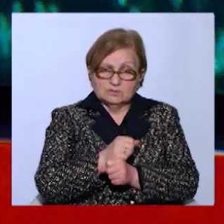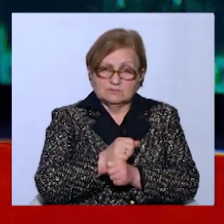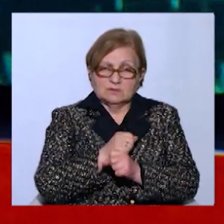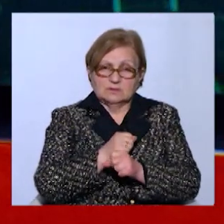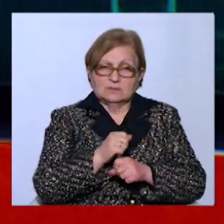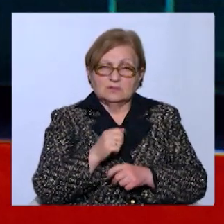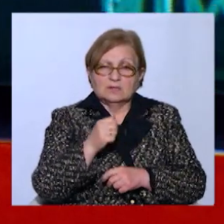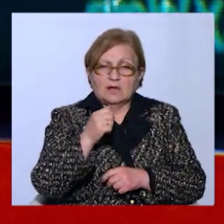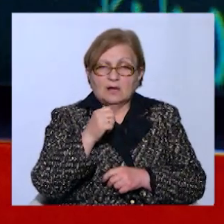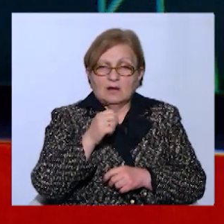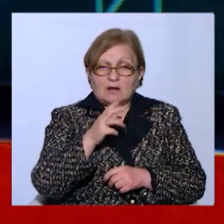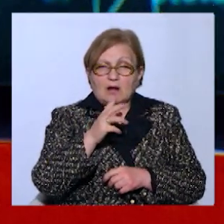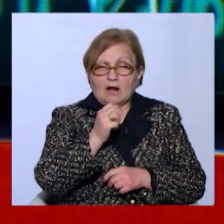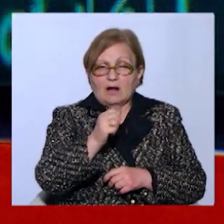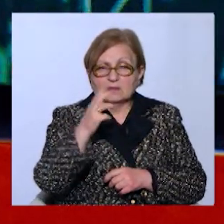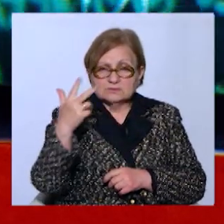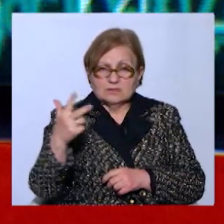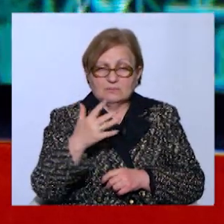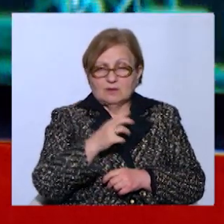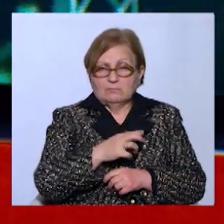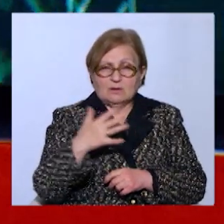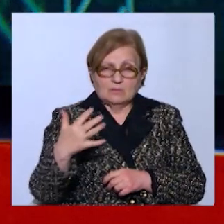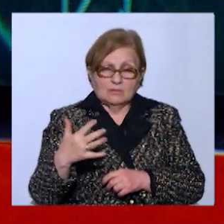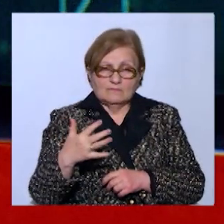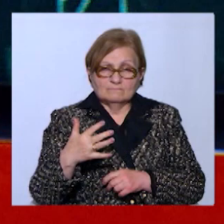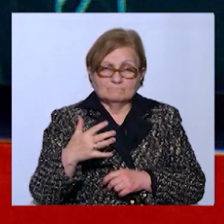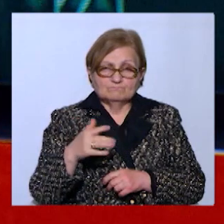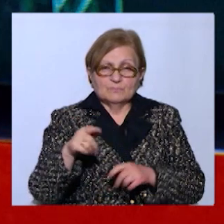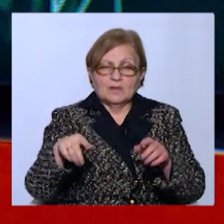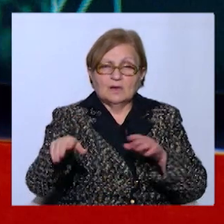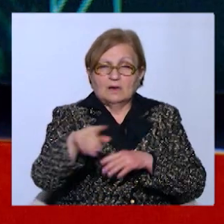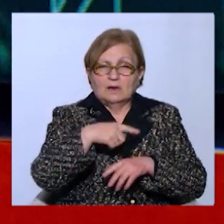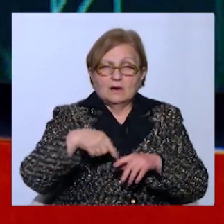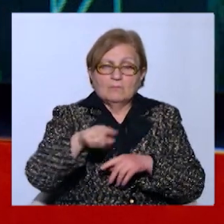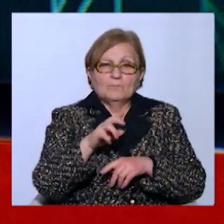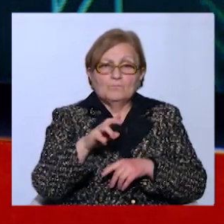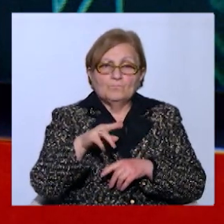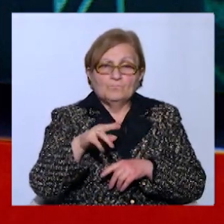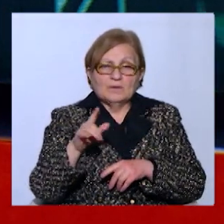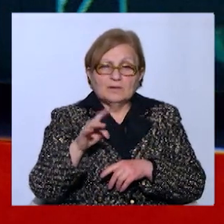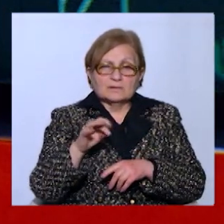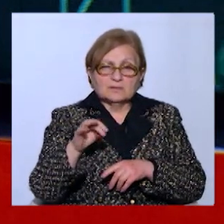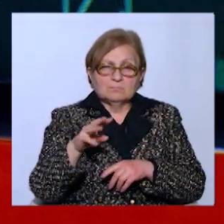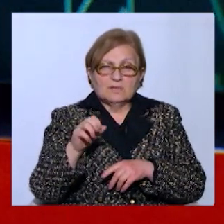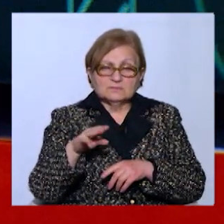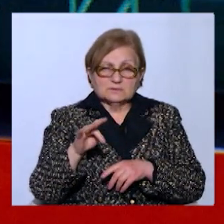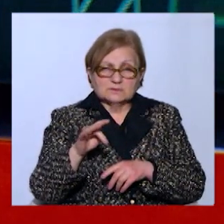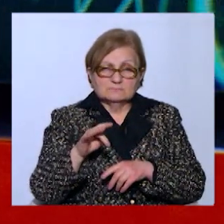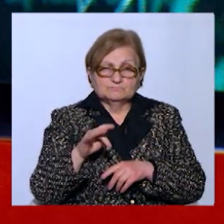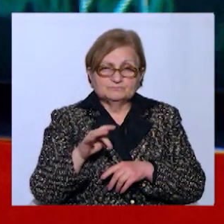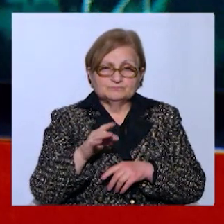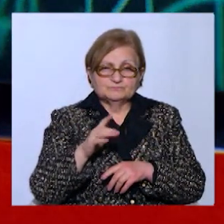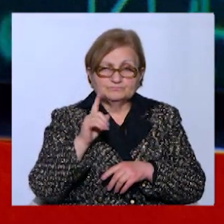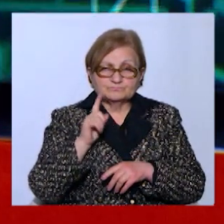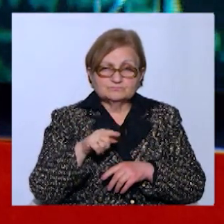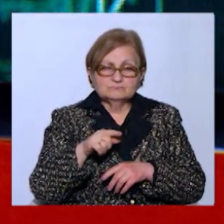A არის 3x-ი, B 5x-ი. პერიმეტრი 96 სანტიმეტრია. ესე იგი დავწეროთ მართკუთხედის პერიმეტრი. მართკუთხედის პერიმეტრი ჩვენ